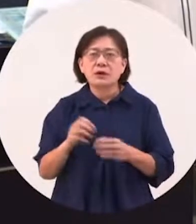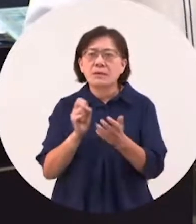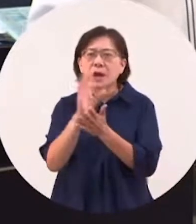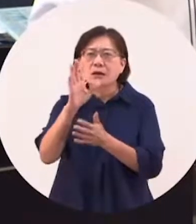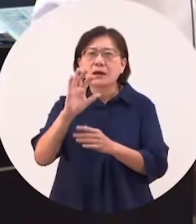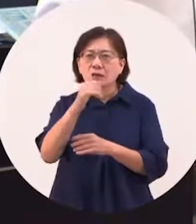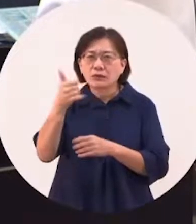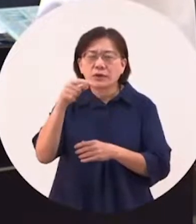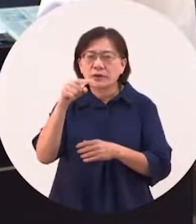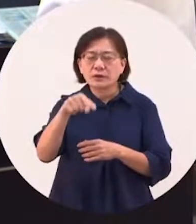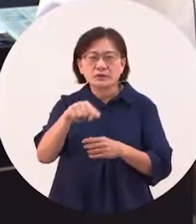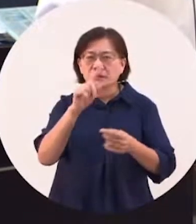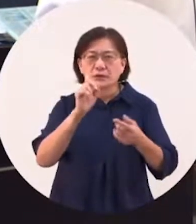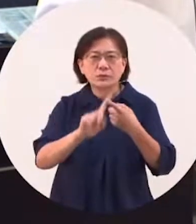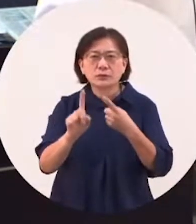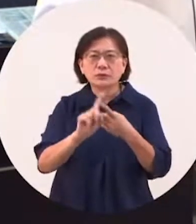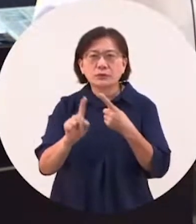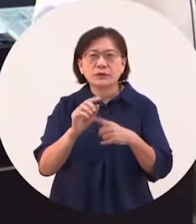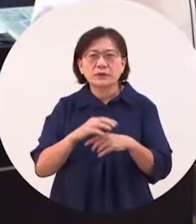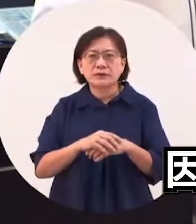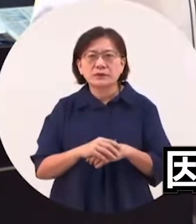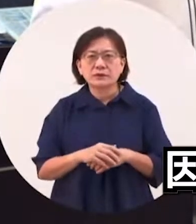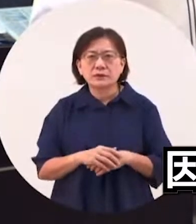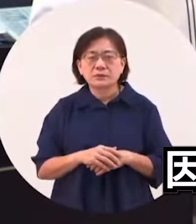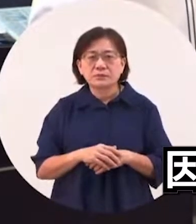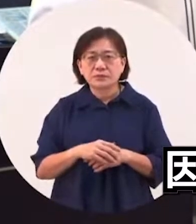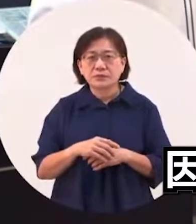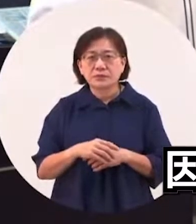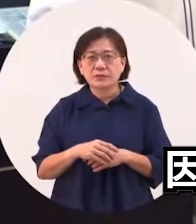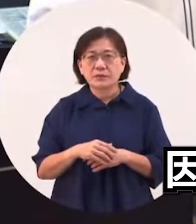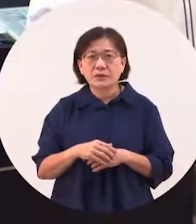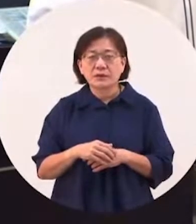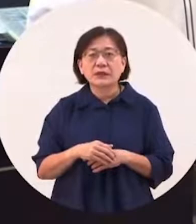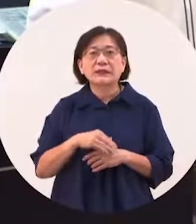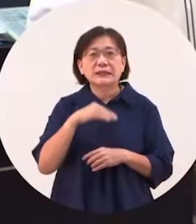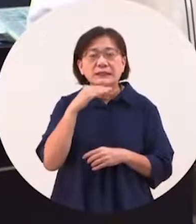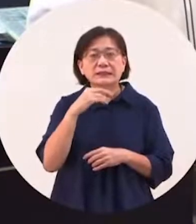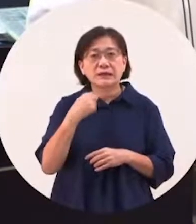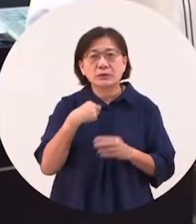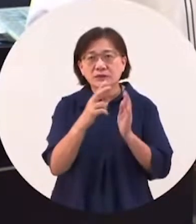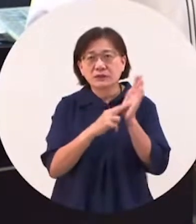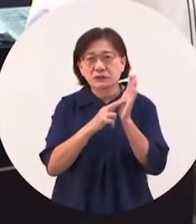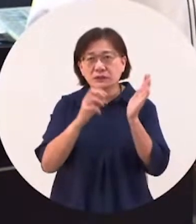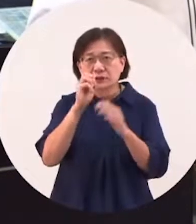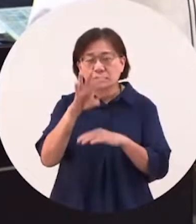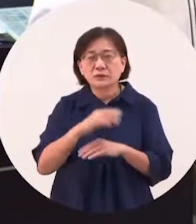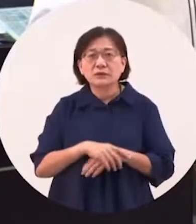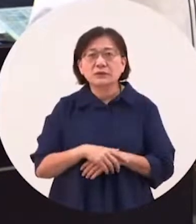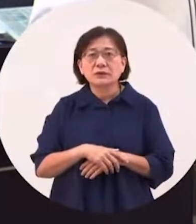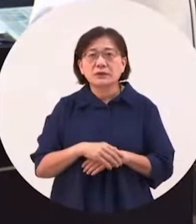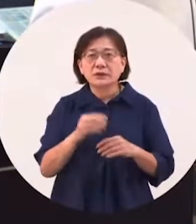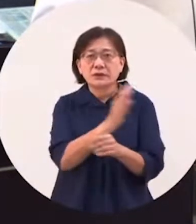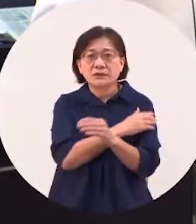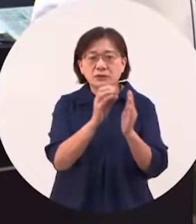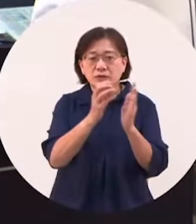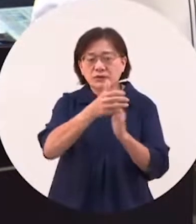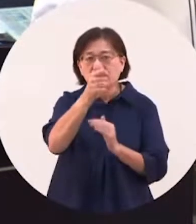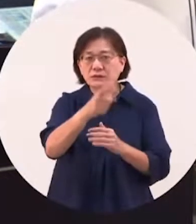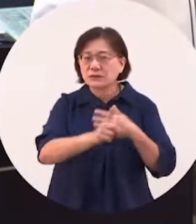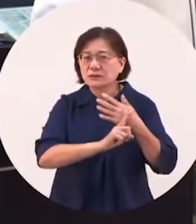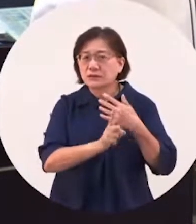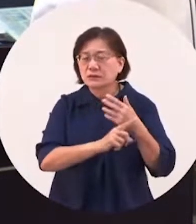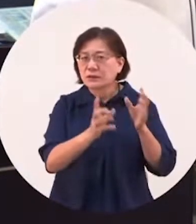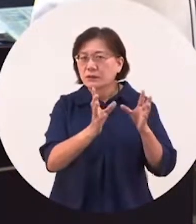我讲了， 我能够说明一下，因为依法要说明的，我一定跟您报告。 你免紧张啦， 我没有紧张，但是依法说明一定要报